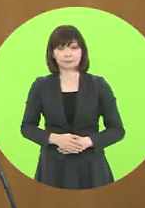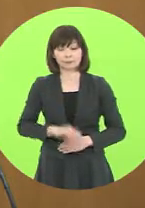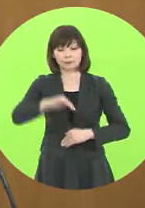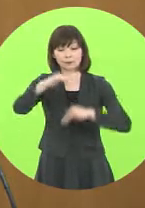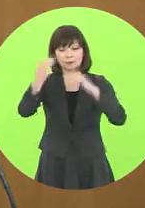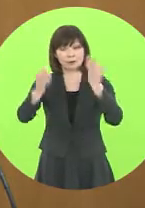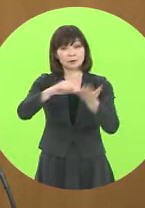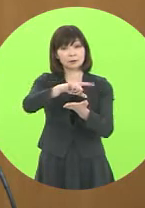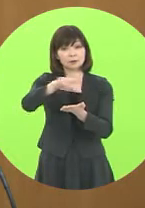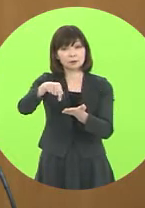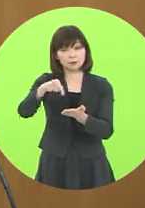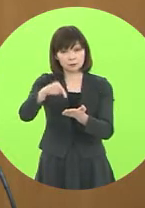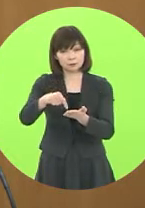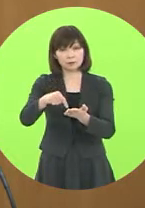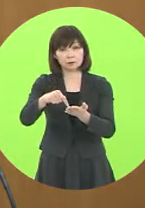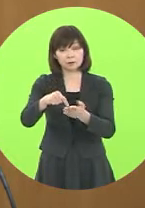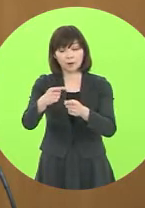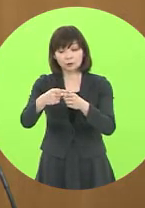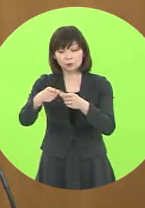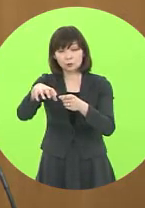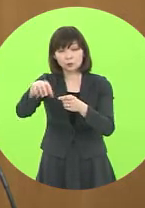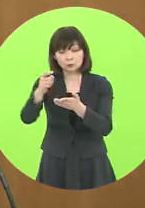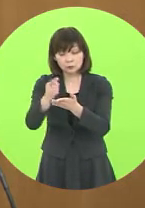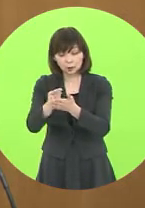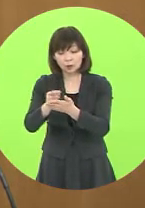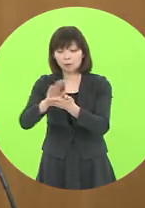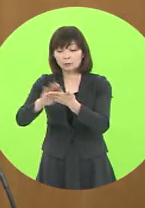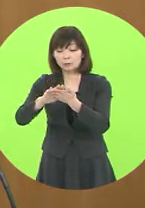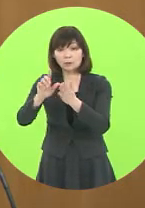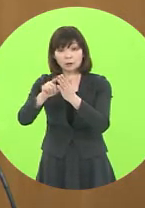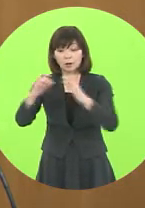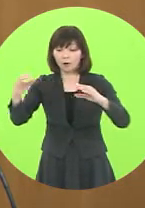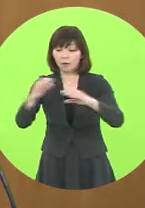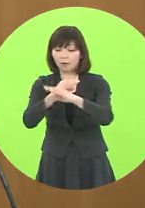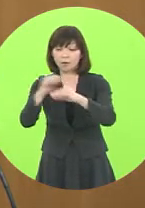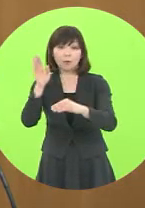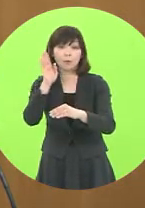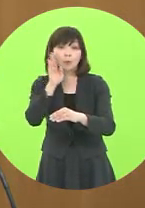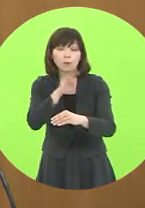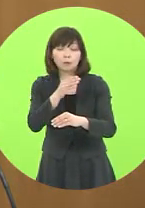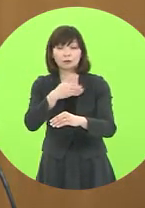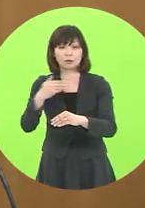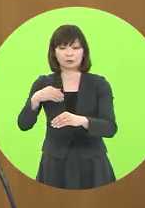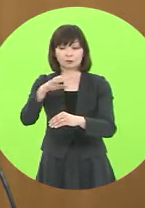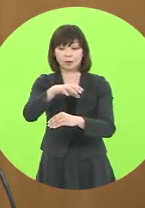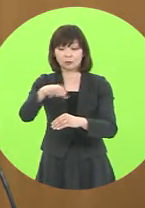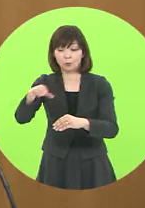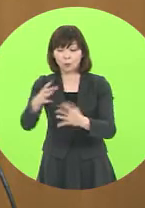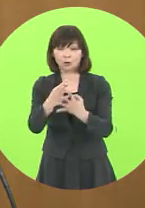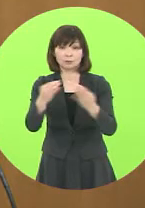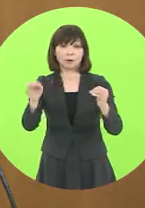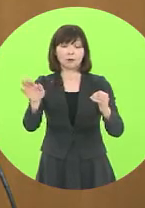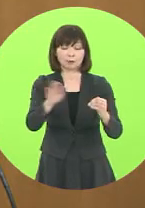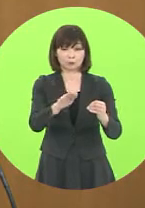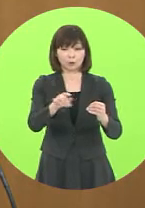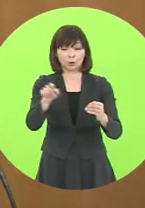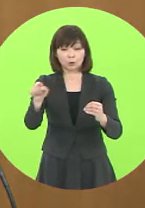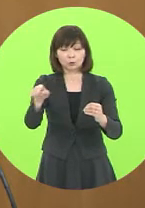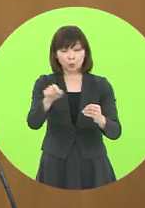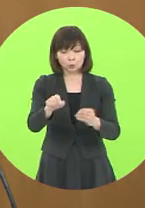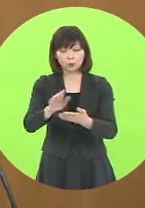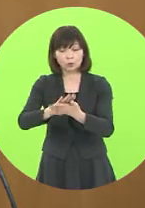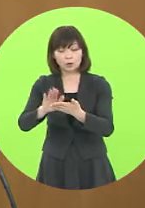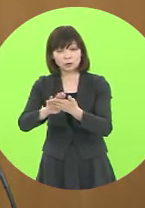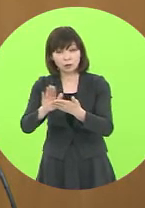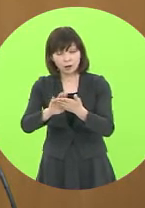間地域には一部分でも直せば車が通れるような場所が多くあり、そうした箇所の再生改良が何